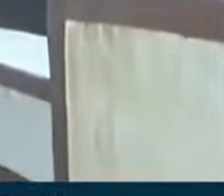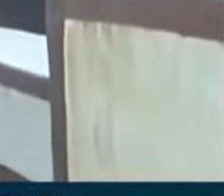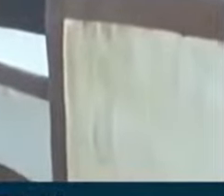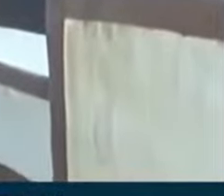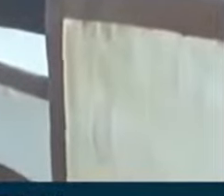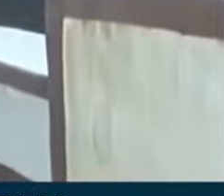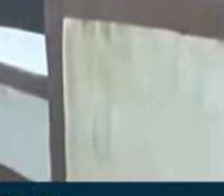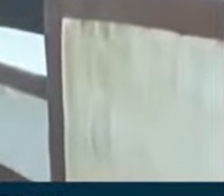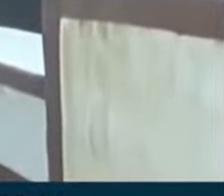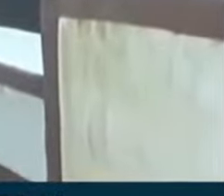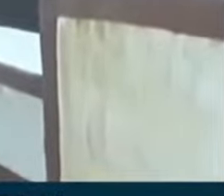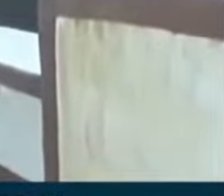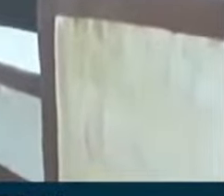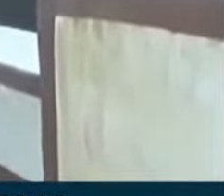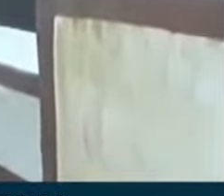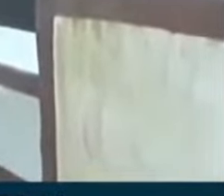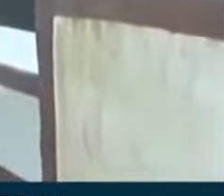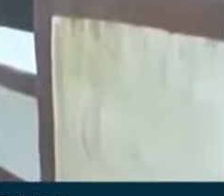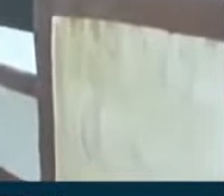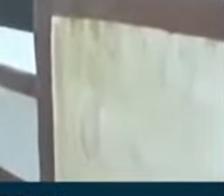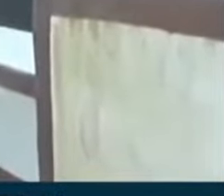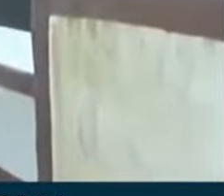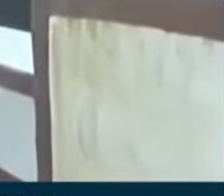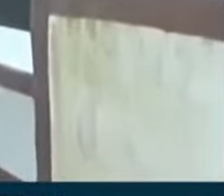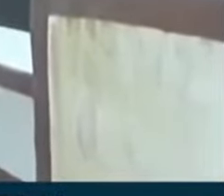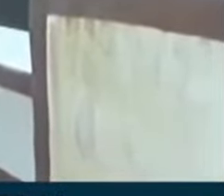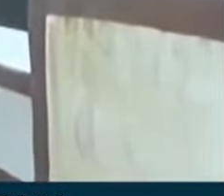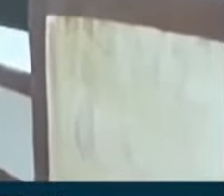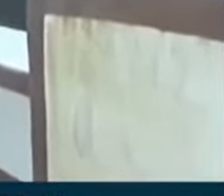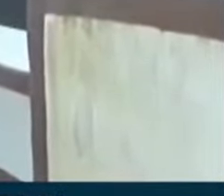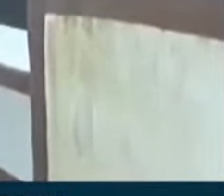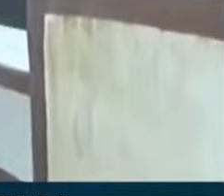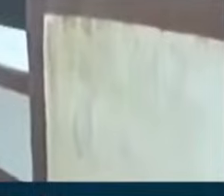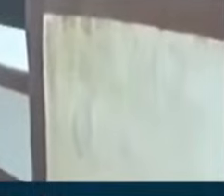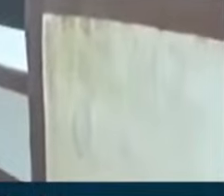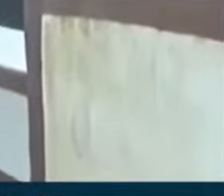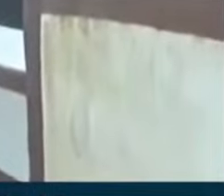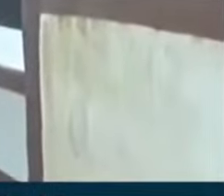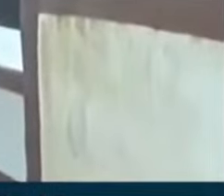cuman katanya mau kan habis camping gitu Bu